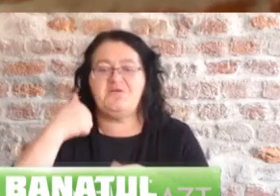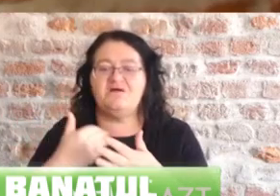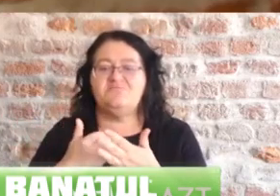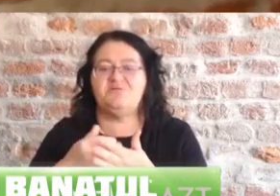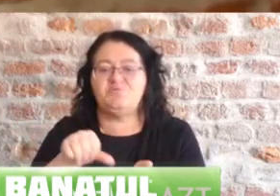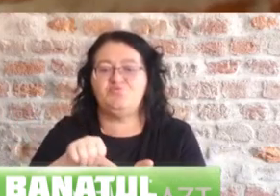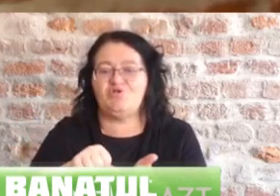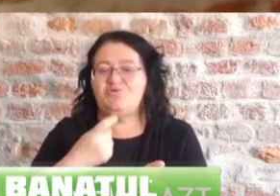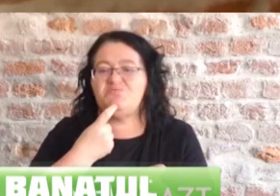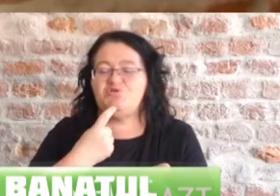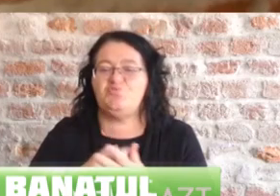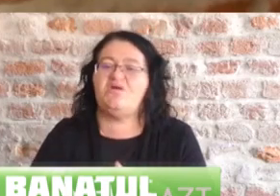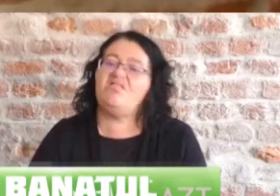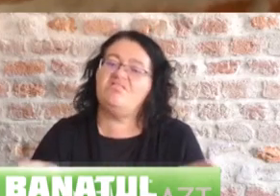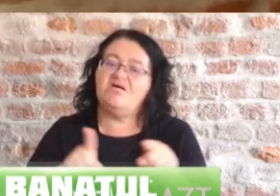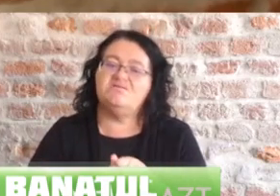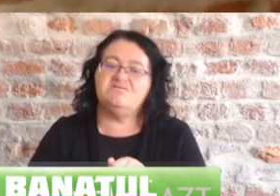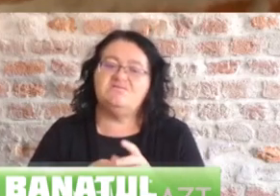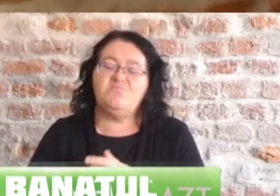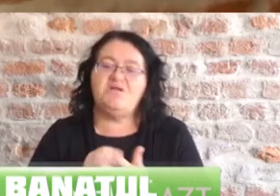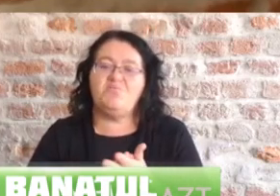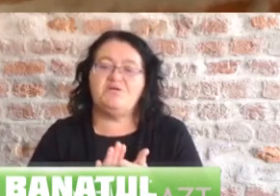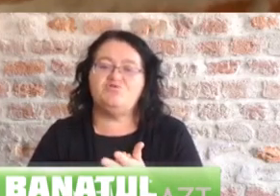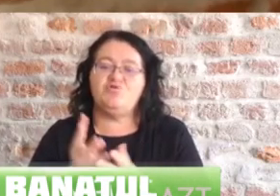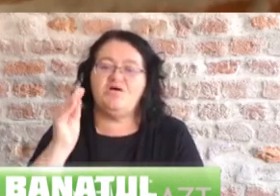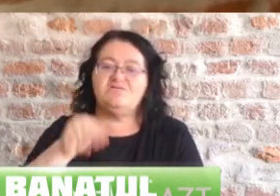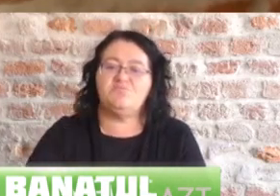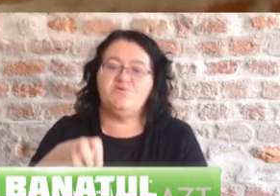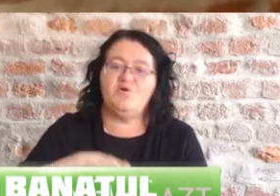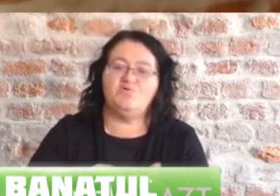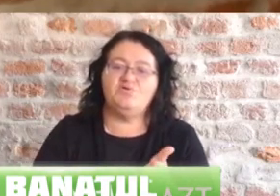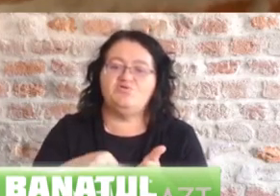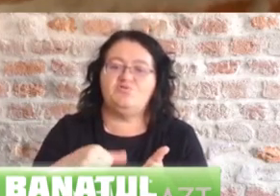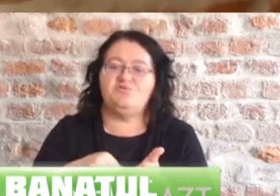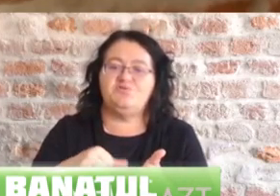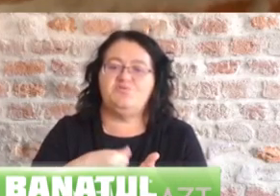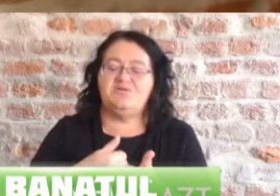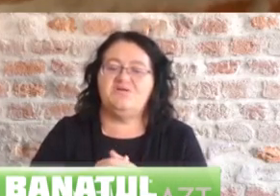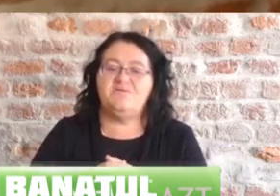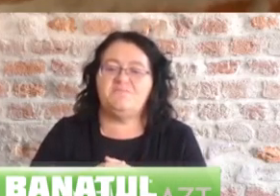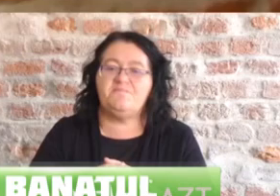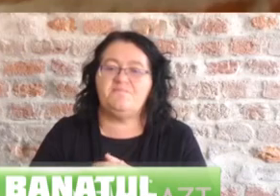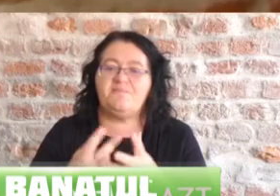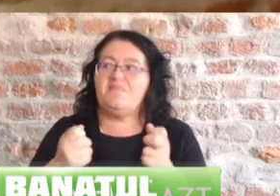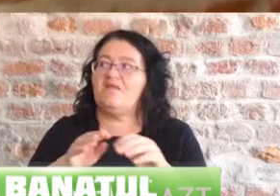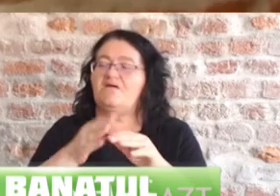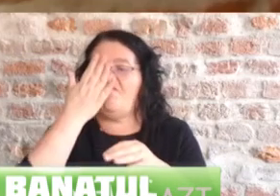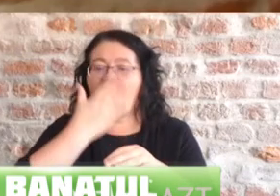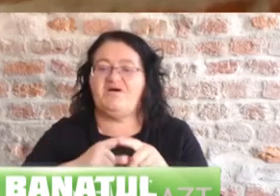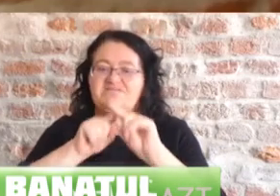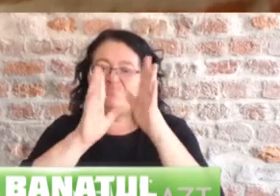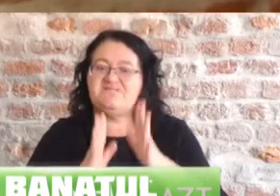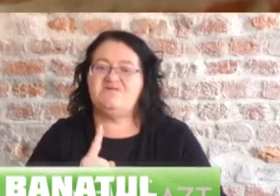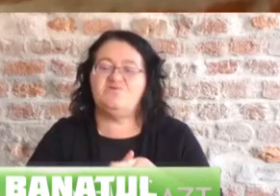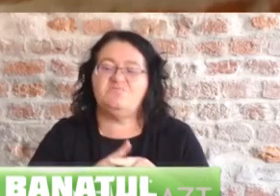Pieței Victoriei. De asemenea, apreciază amplasarea sculpturii crucificare fără soclu în fața